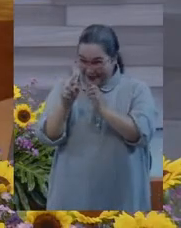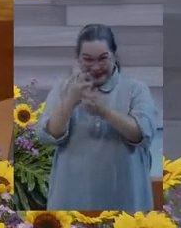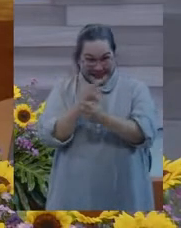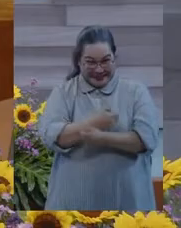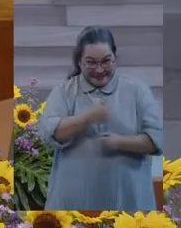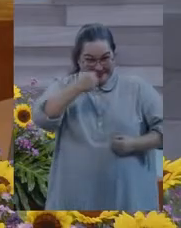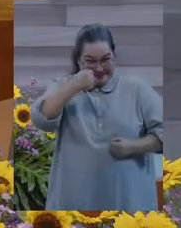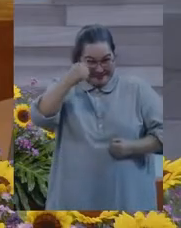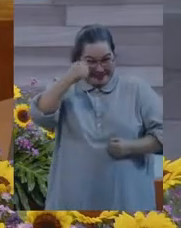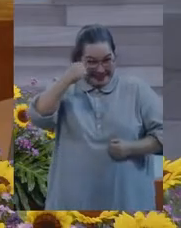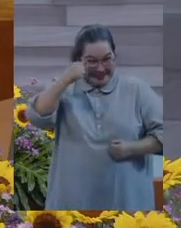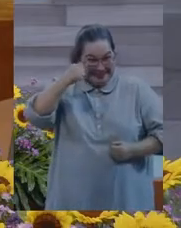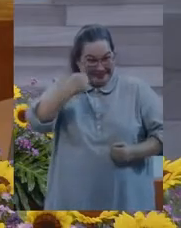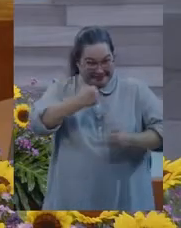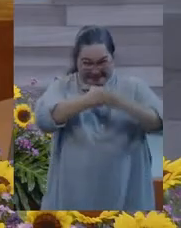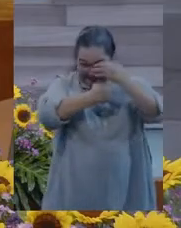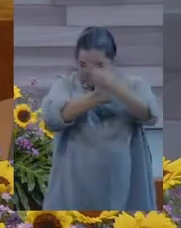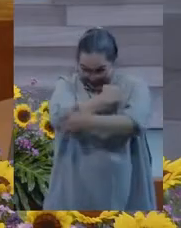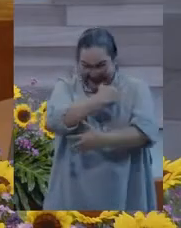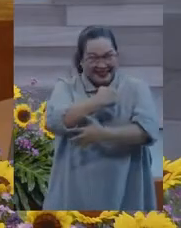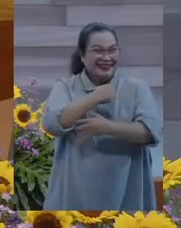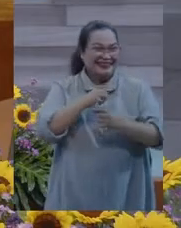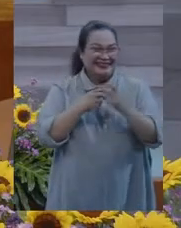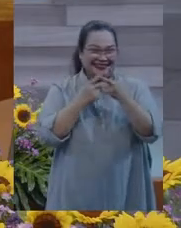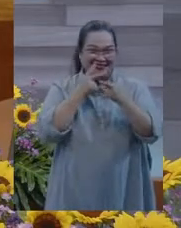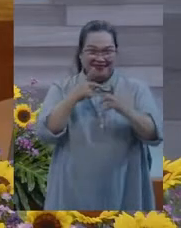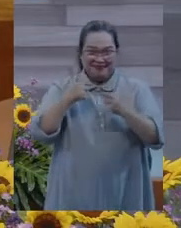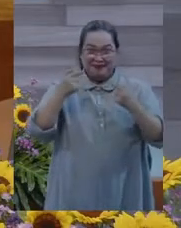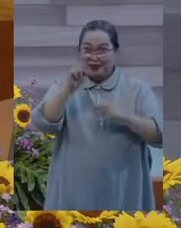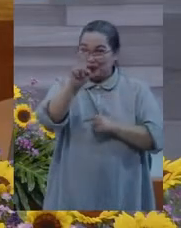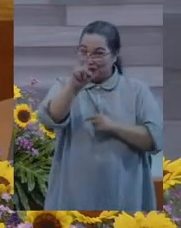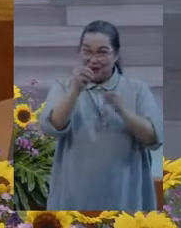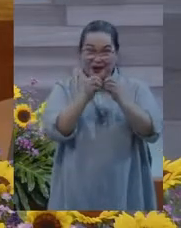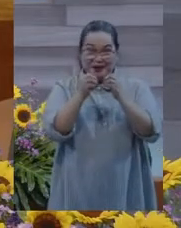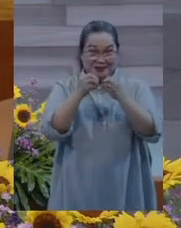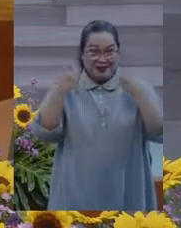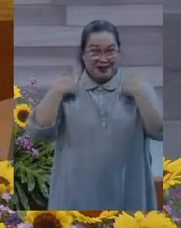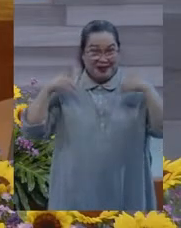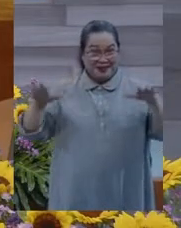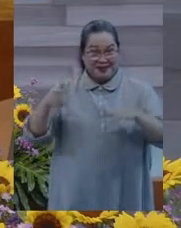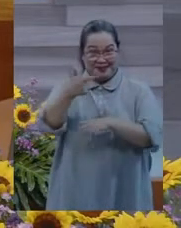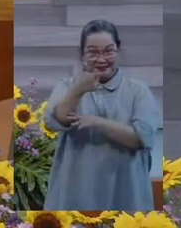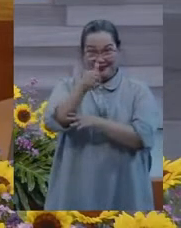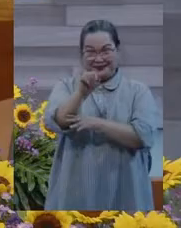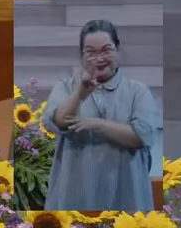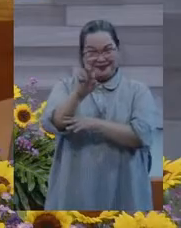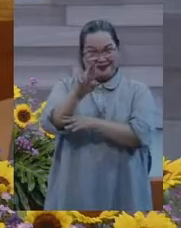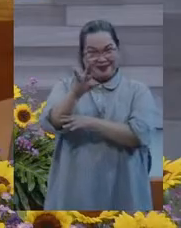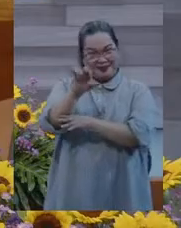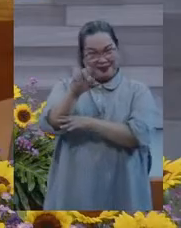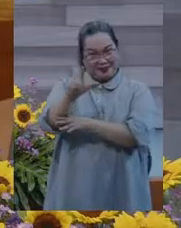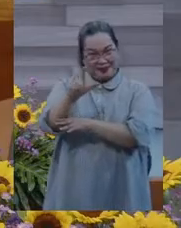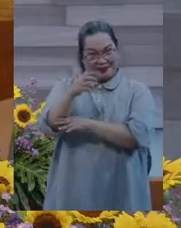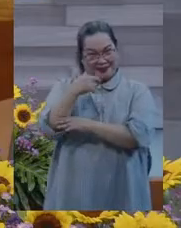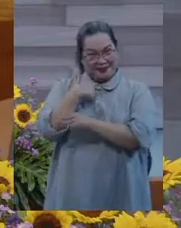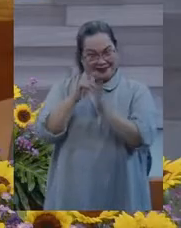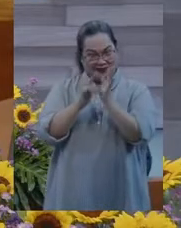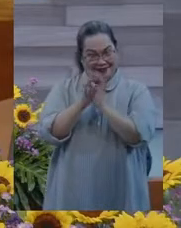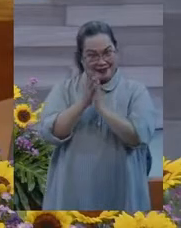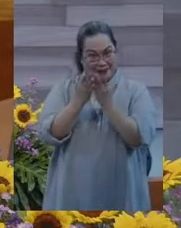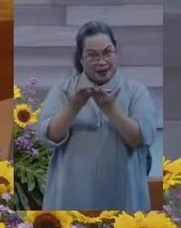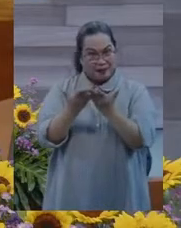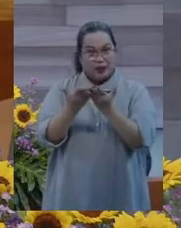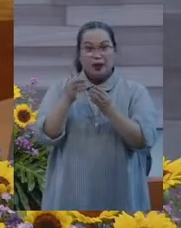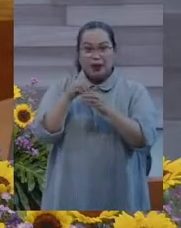Gabriel. No? So at yung isa pang anghel of course na pinangalanan sa Biblia ay si